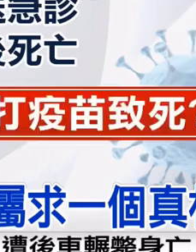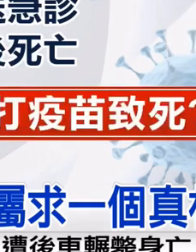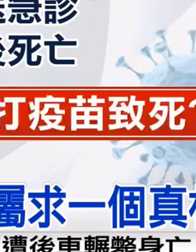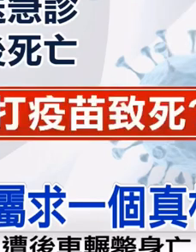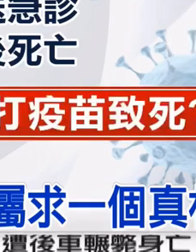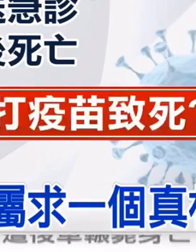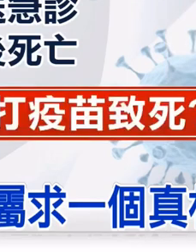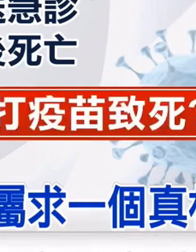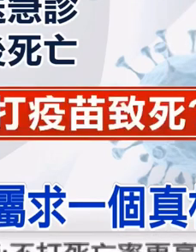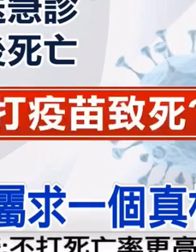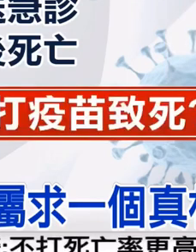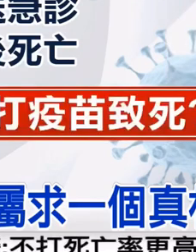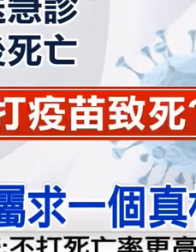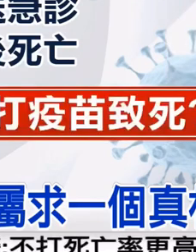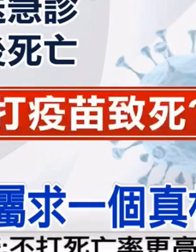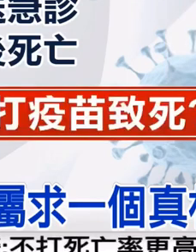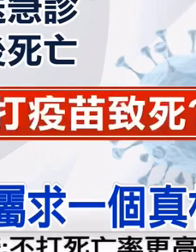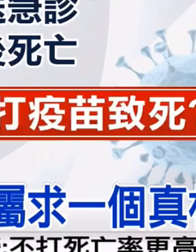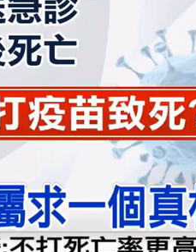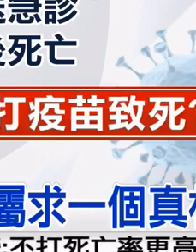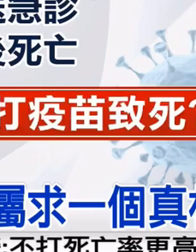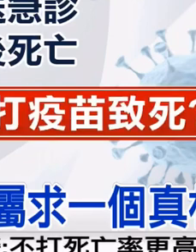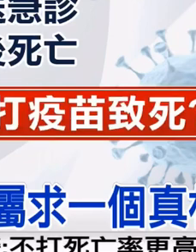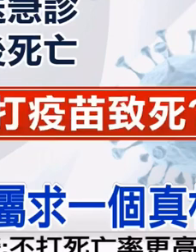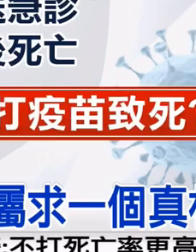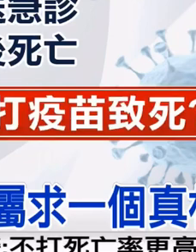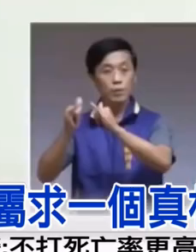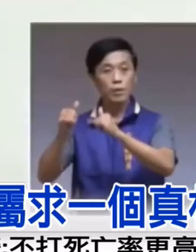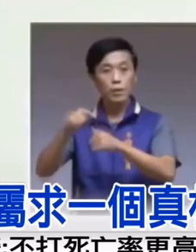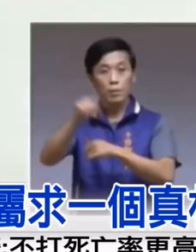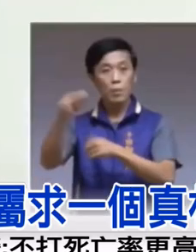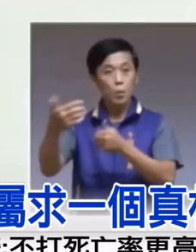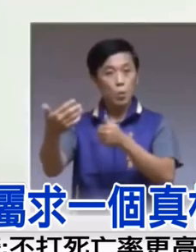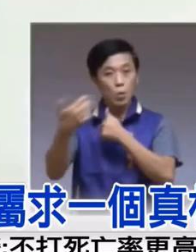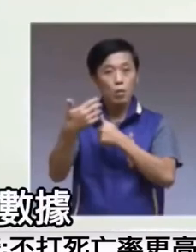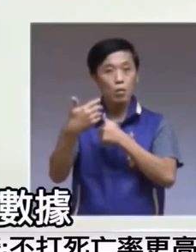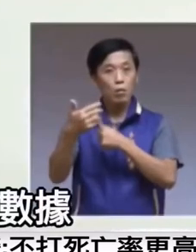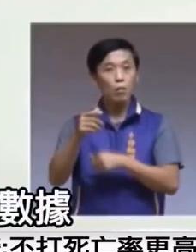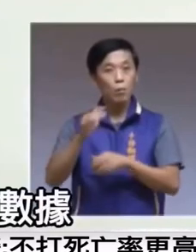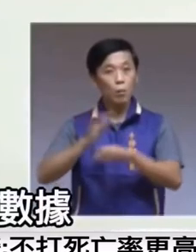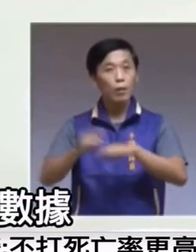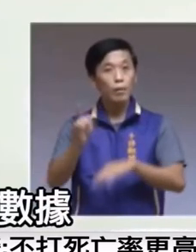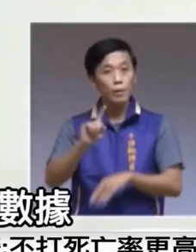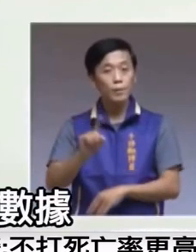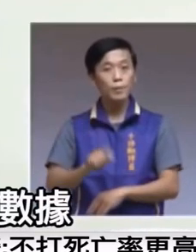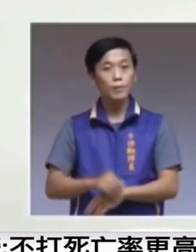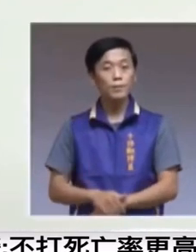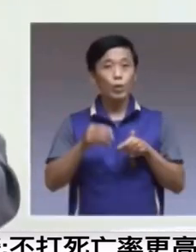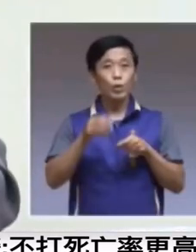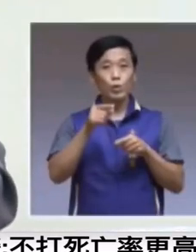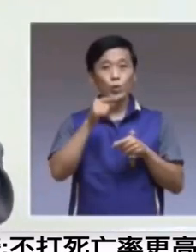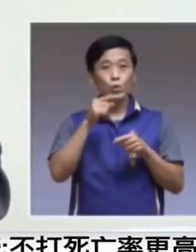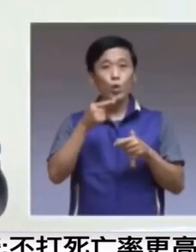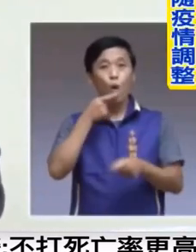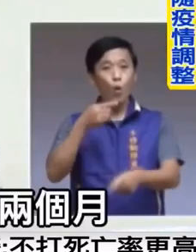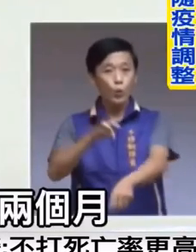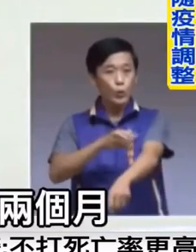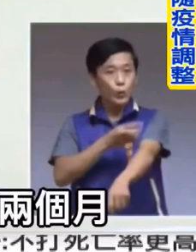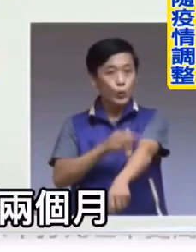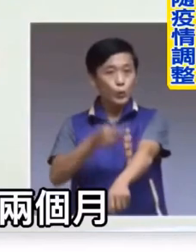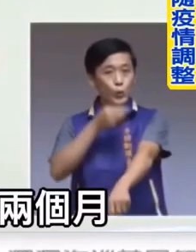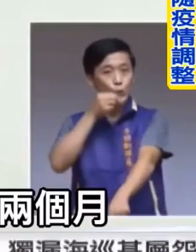底跟打疫苗有没有关联？家属要一个真相。 有比国外的数据高一点，跟我